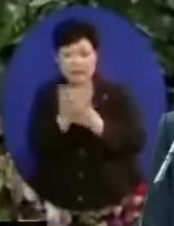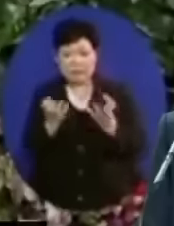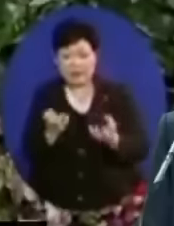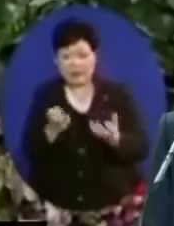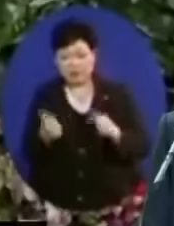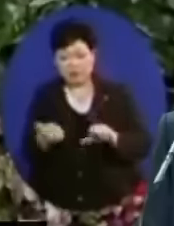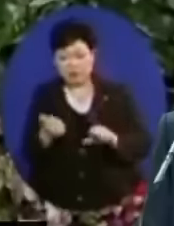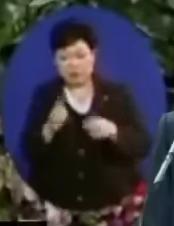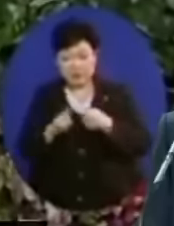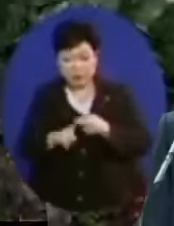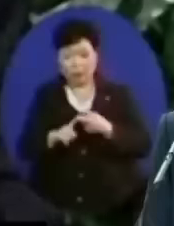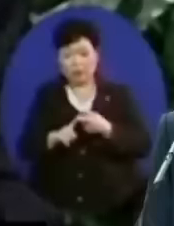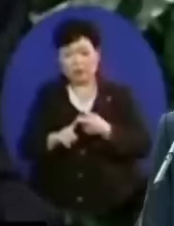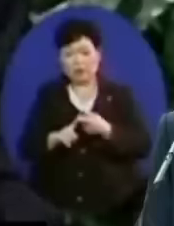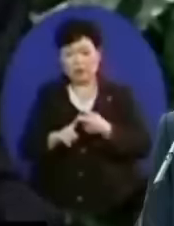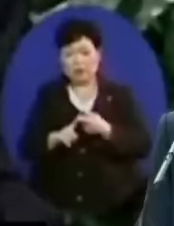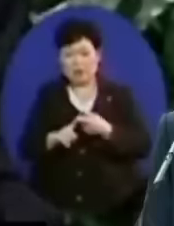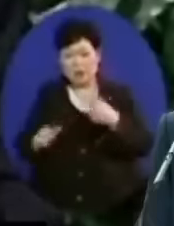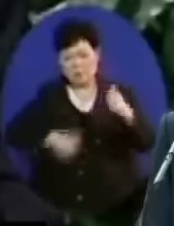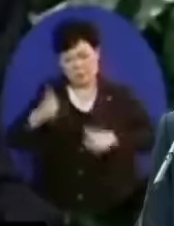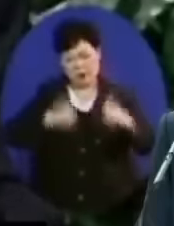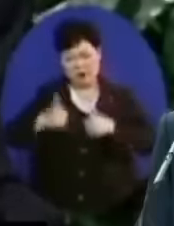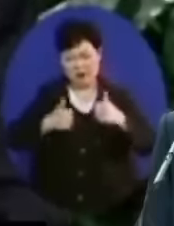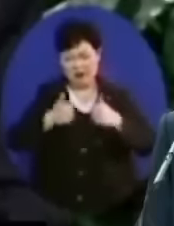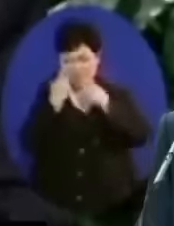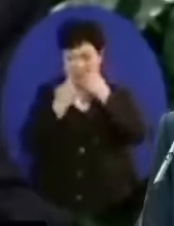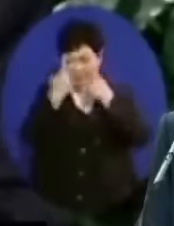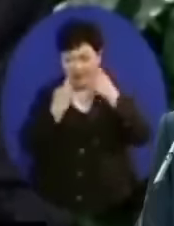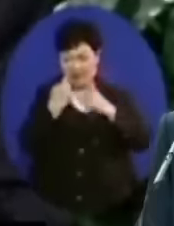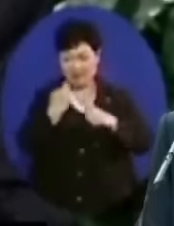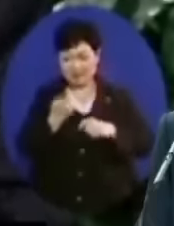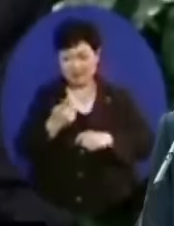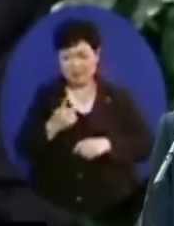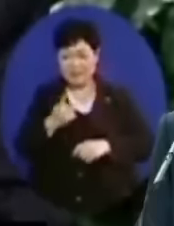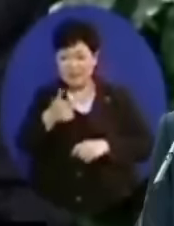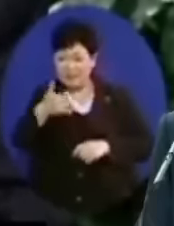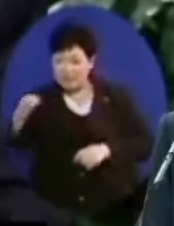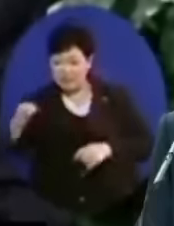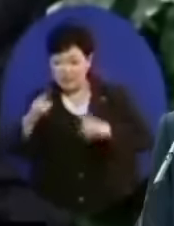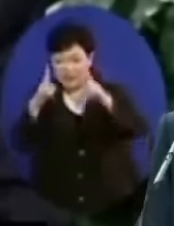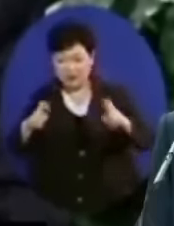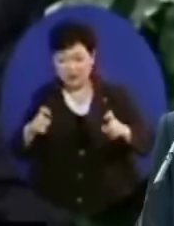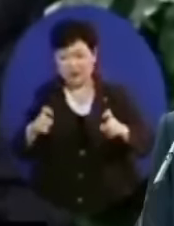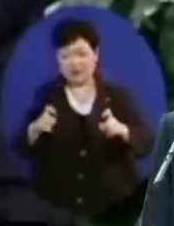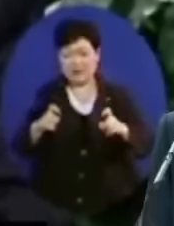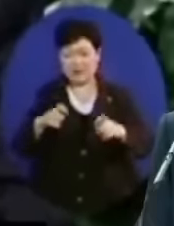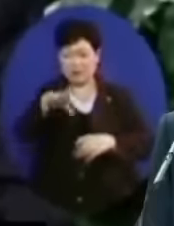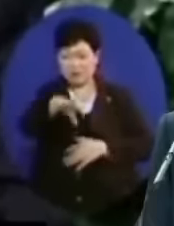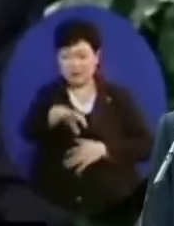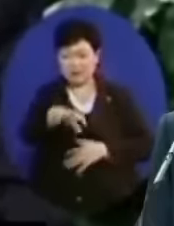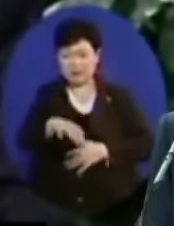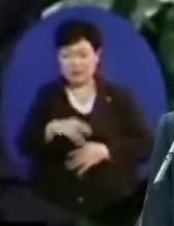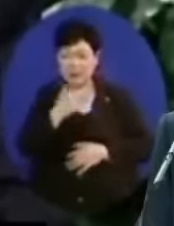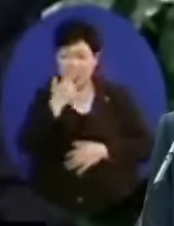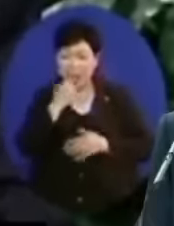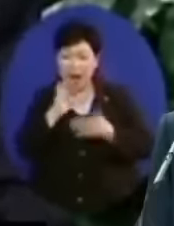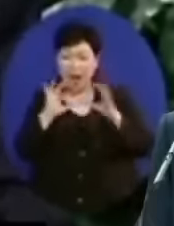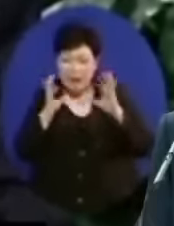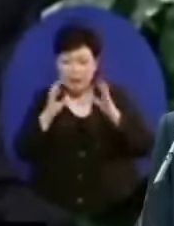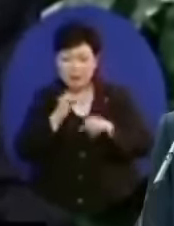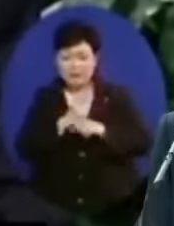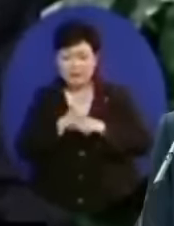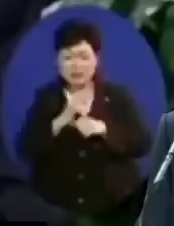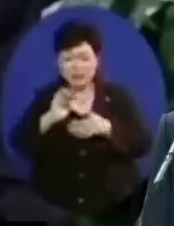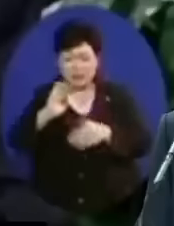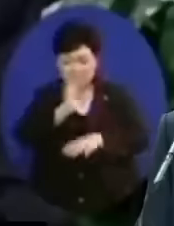것도 화를 내고 야단 법석을 하는데 이 니느웨 성에는 어린 아이들 좌우를